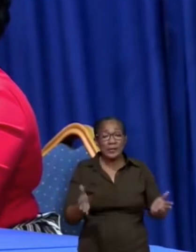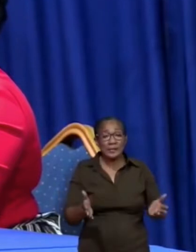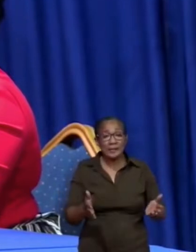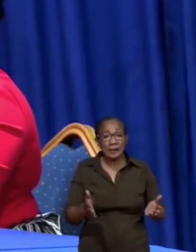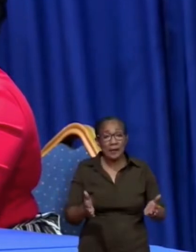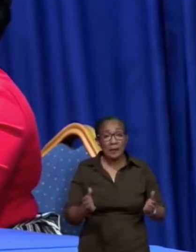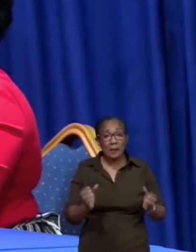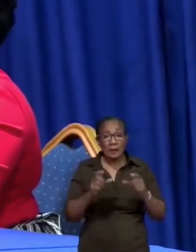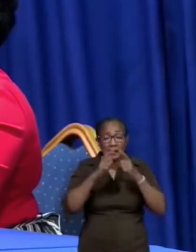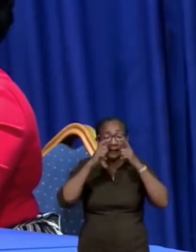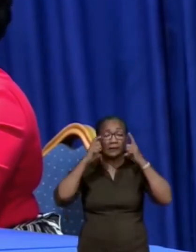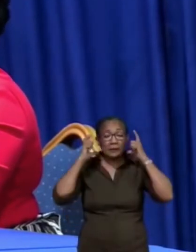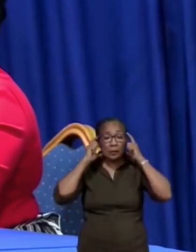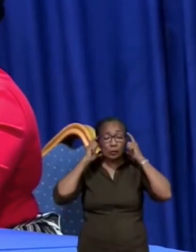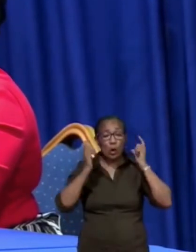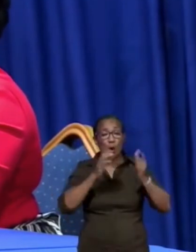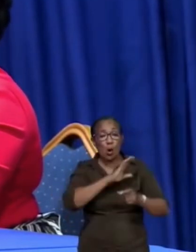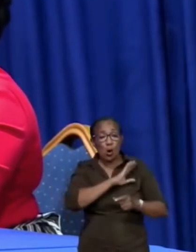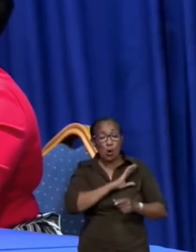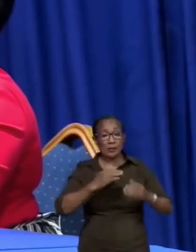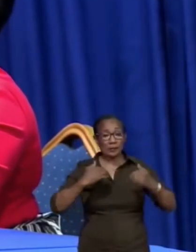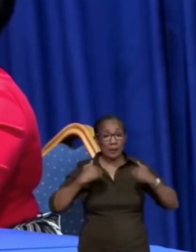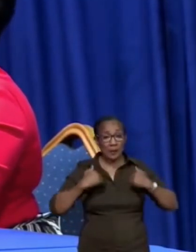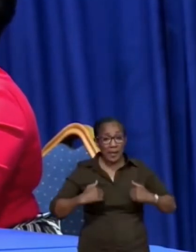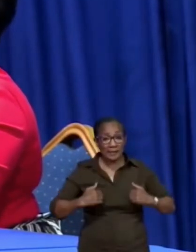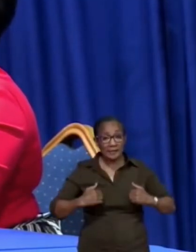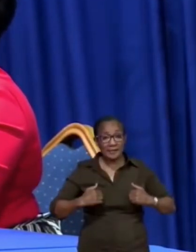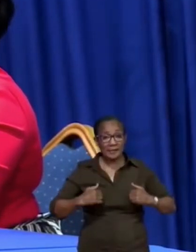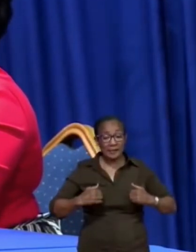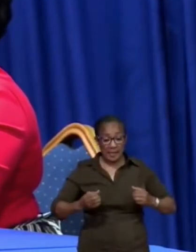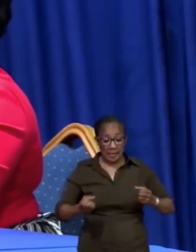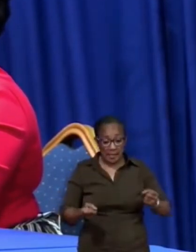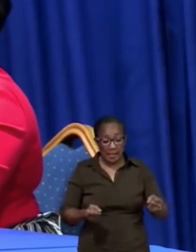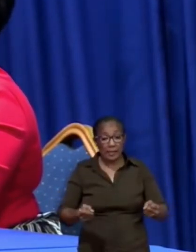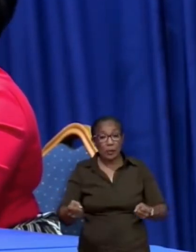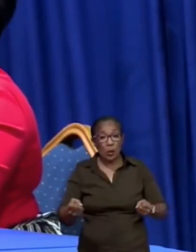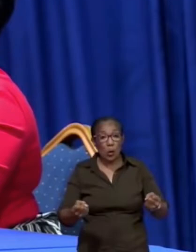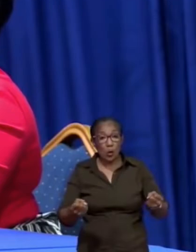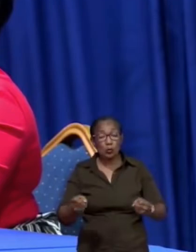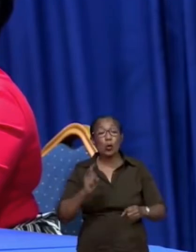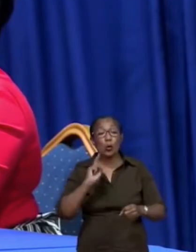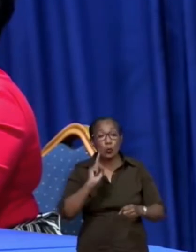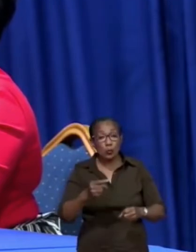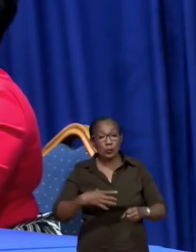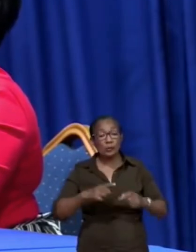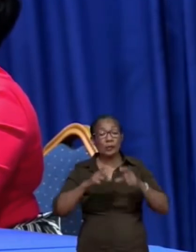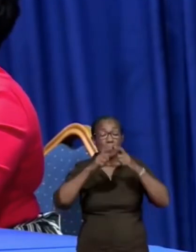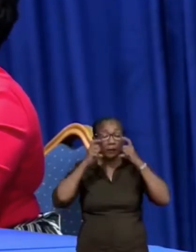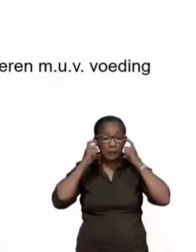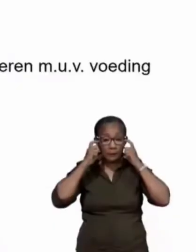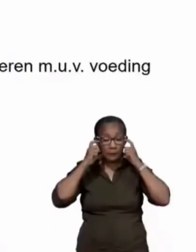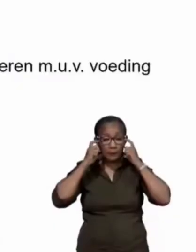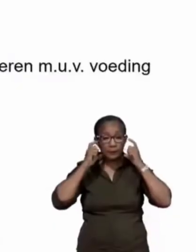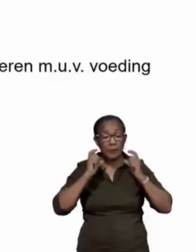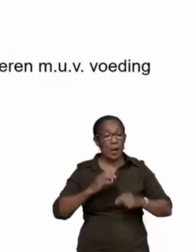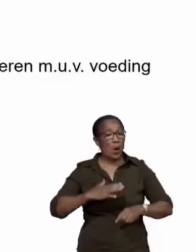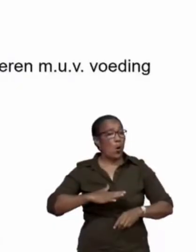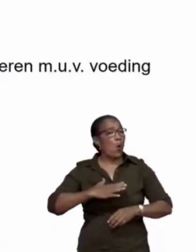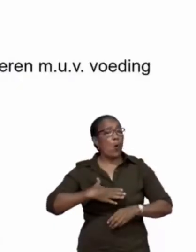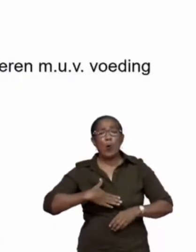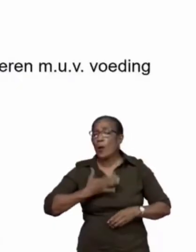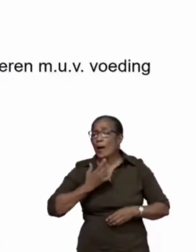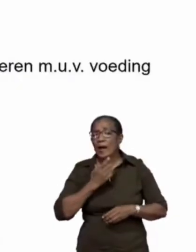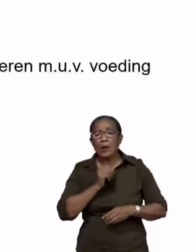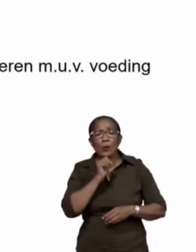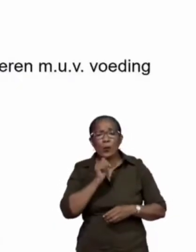een soft stage bevindt. Daniela Feira van het Directoraat Nationale Veiligheid zei dat hieronder verstaan moet worden dat